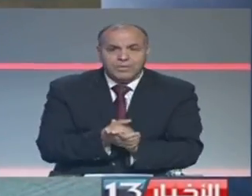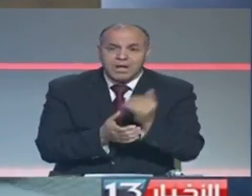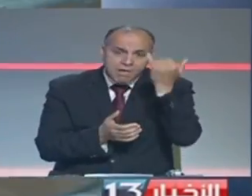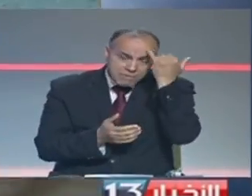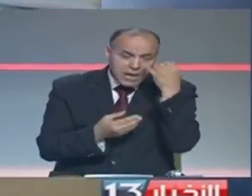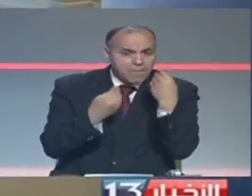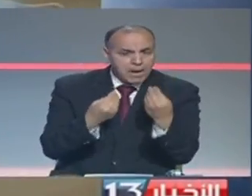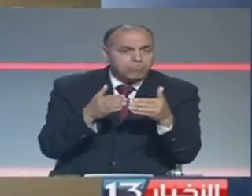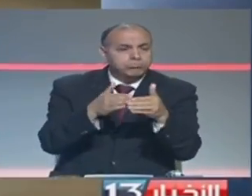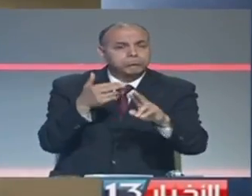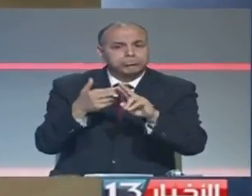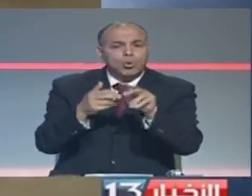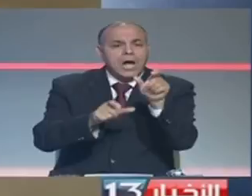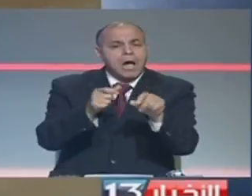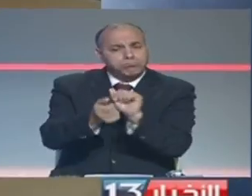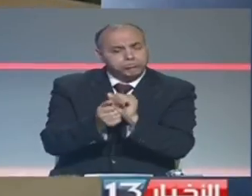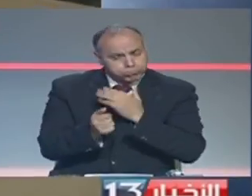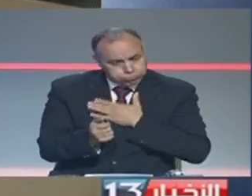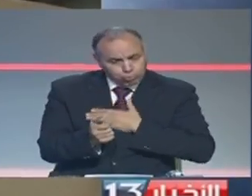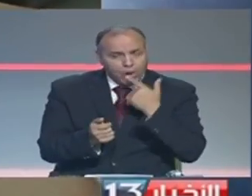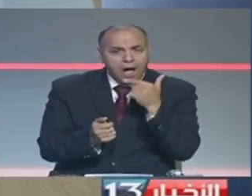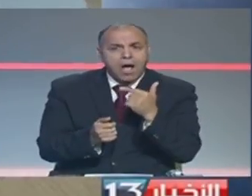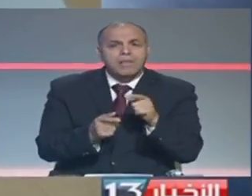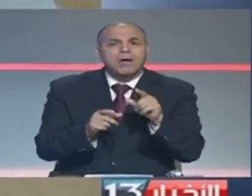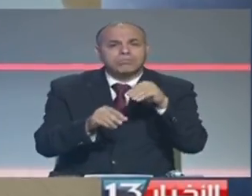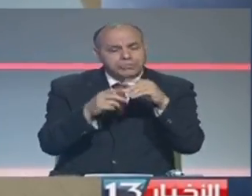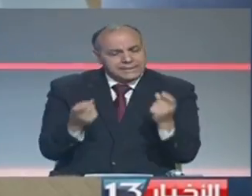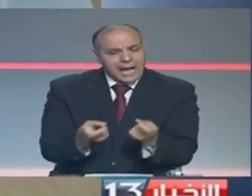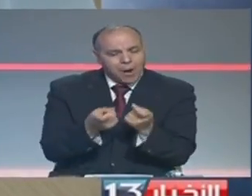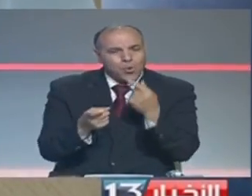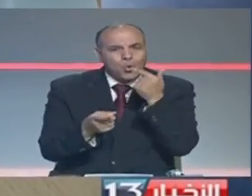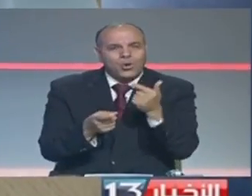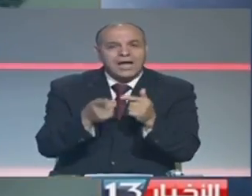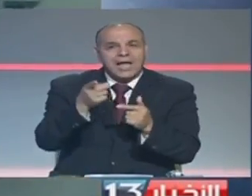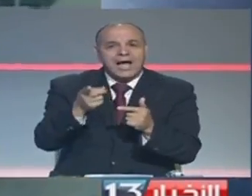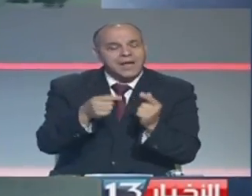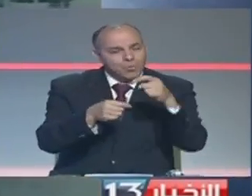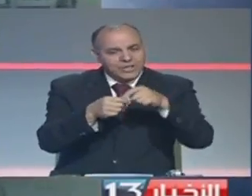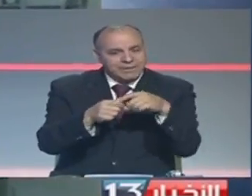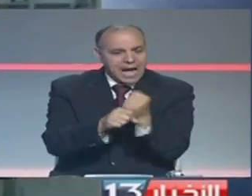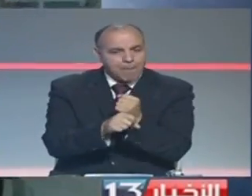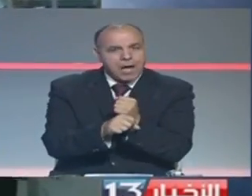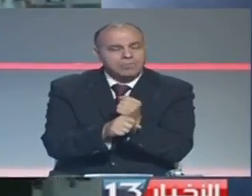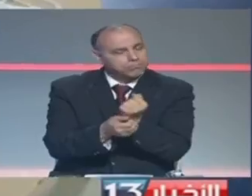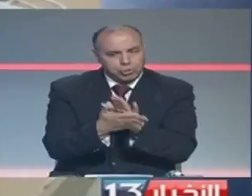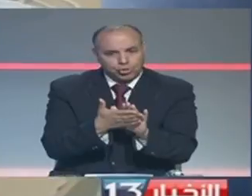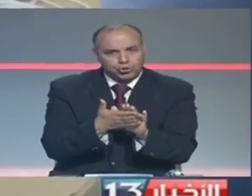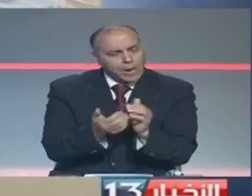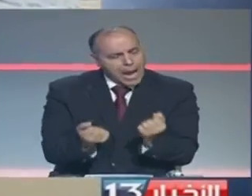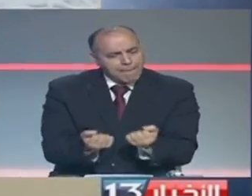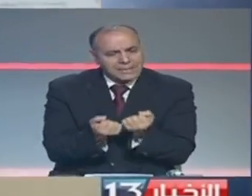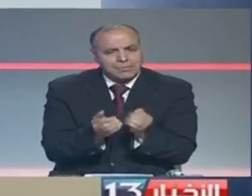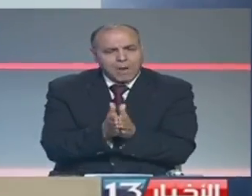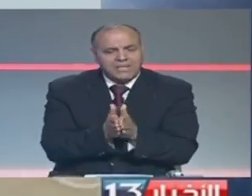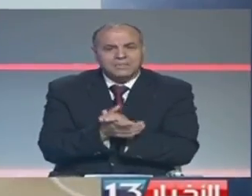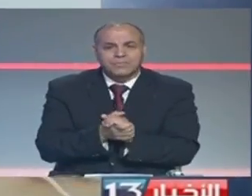البادره تجاوب معها عدد من المساجين بعد ان تلقوا تكوينا داخل السجن، فحرصوا على المساهمه في العمل بكل توعيه وحماس. هو